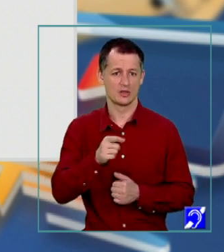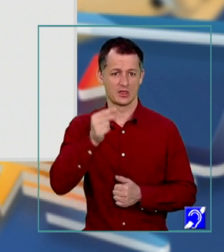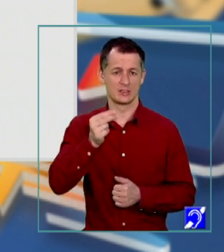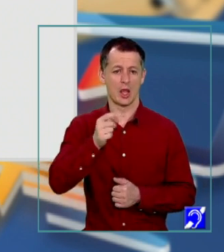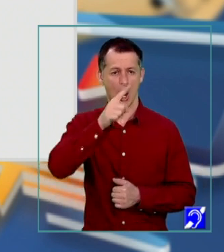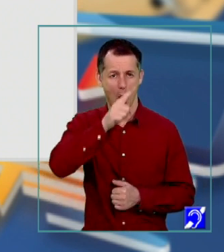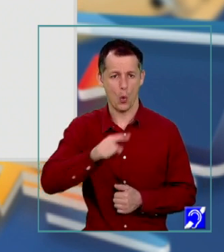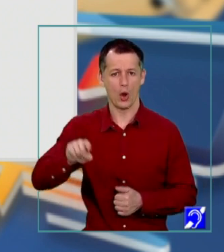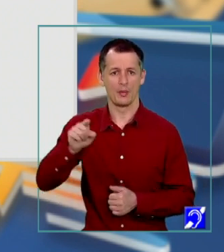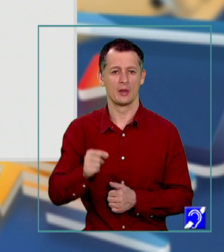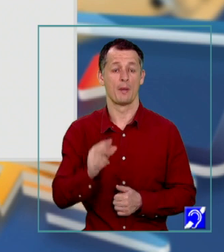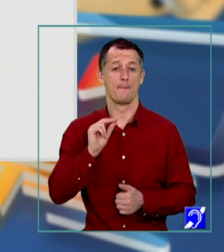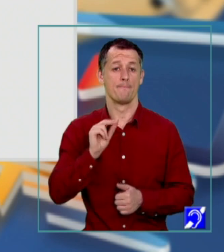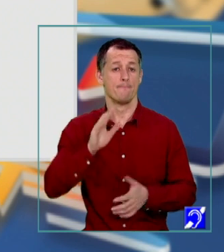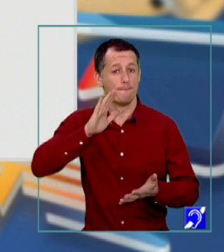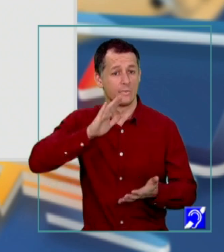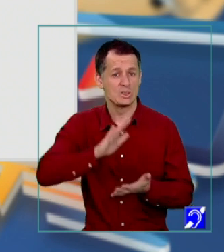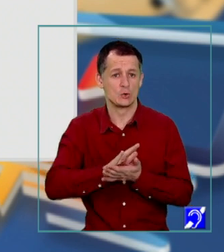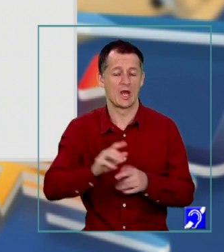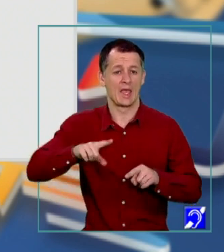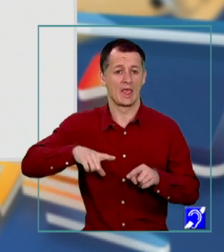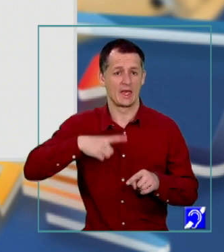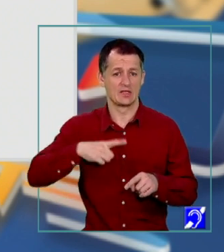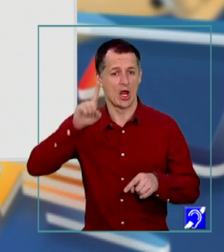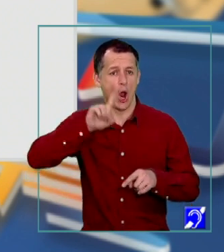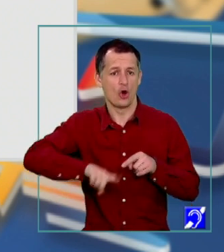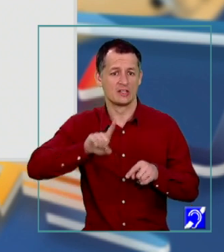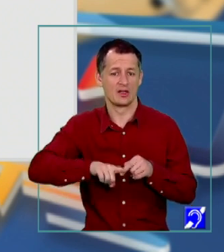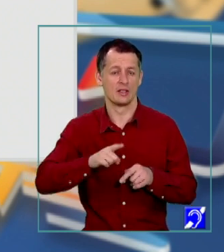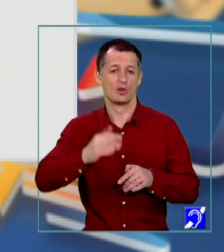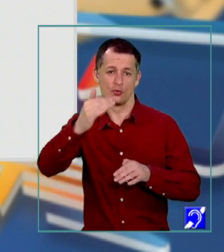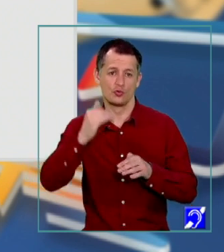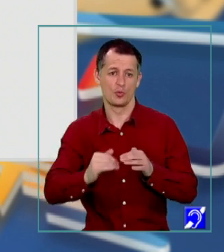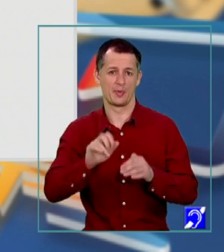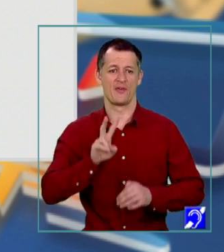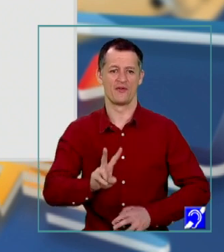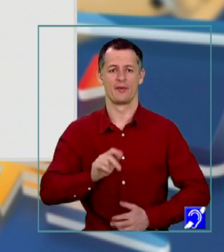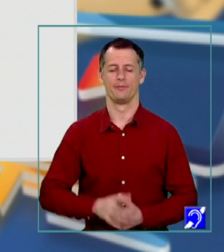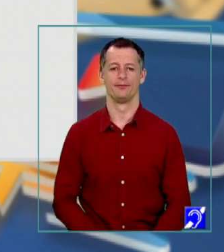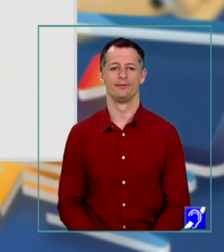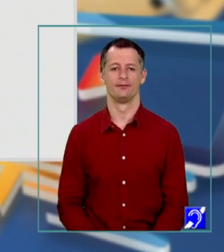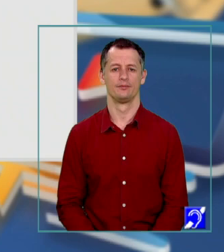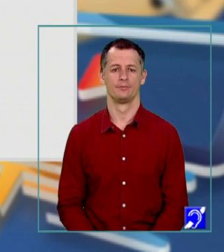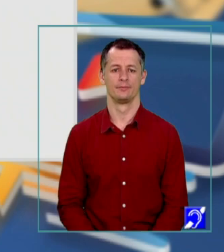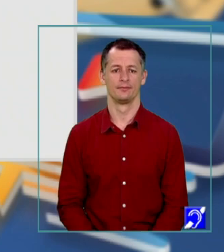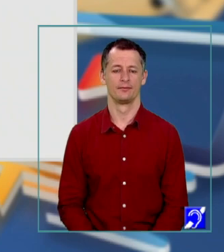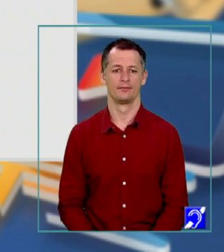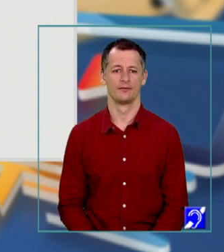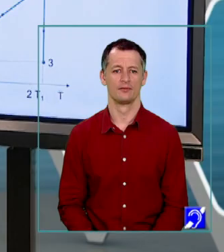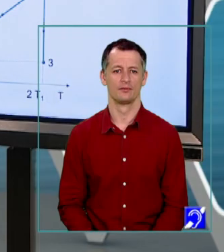că presiunea este constant supra V. Da? Bun. Trecem mai